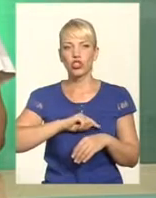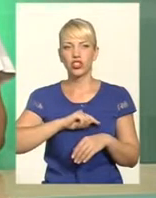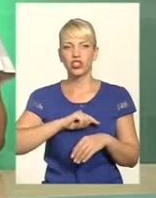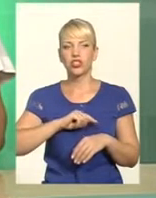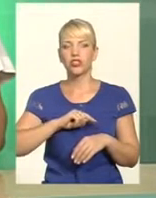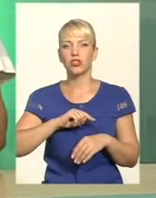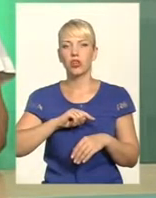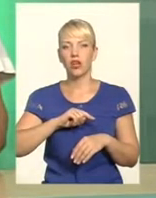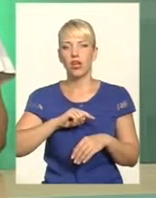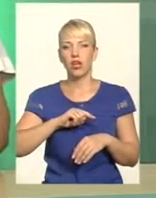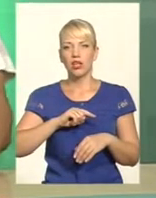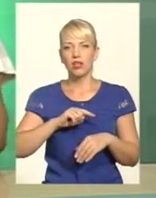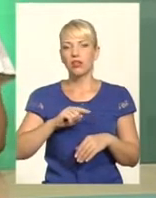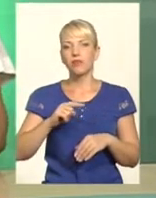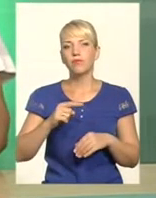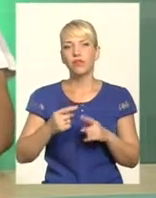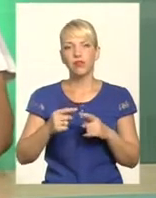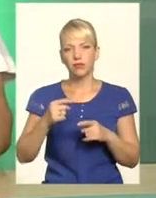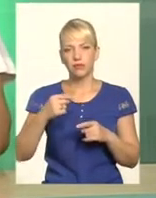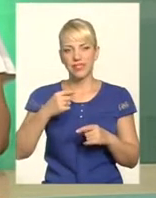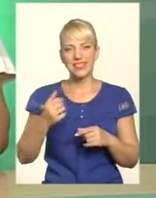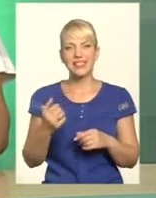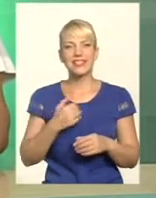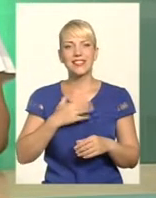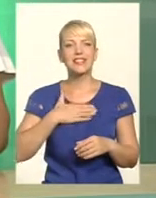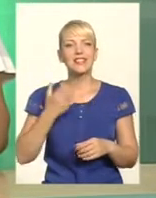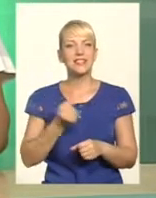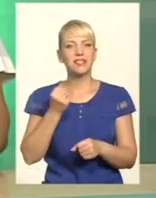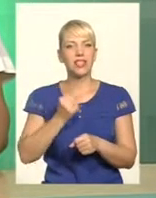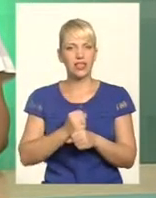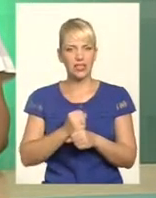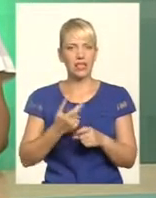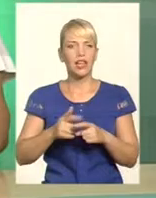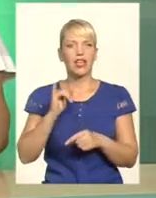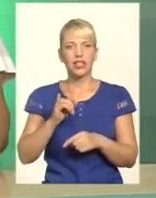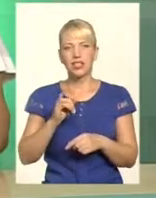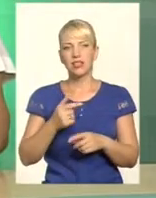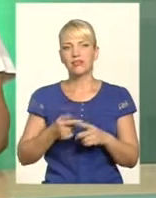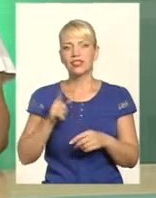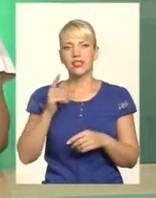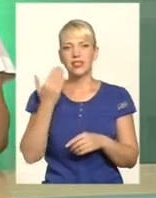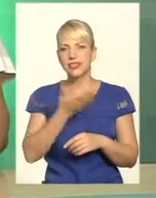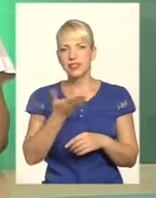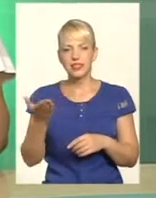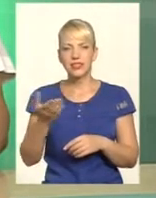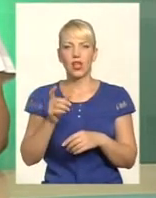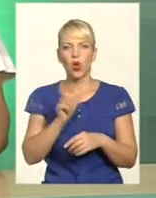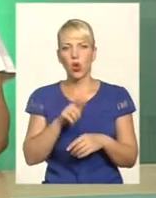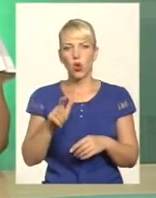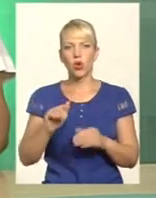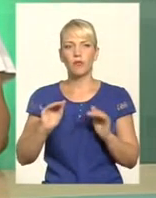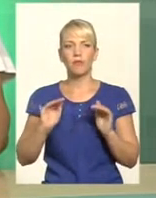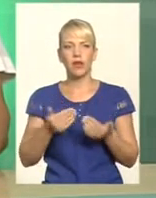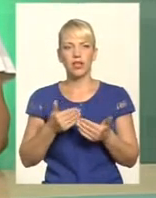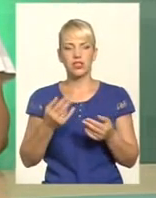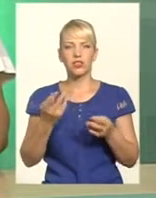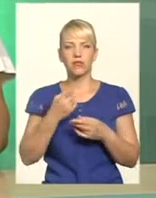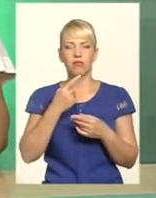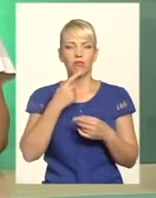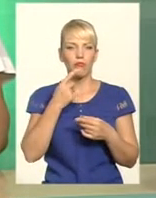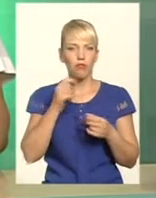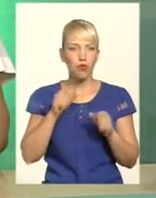в рівноваженні, найбільш психологічно стійкі. І говорити про те, що таким людям менше цього доводиться, що ці люди